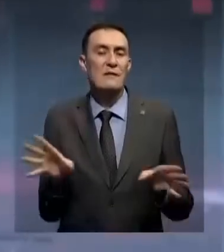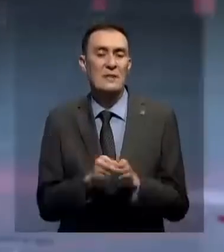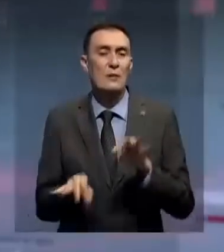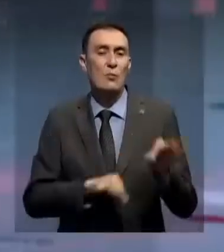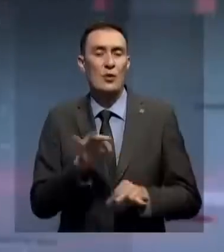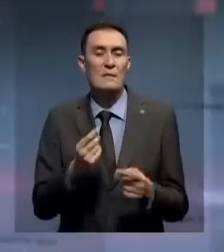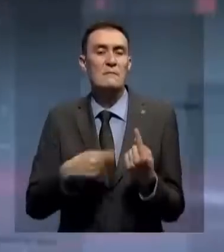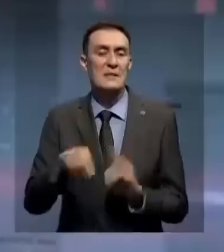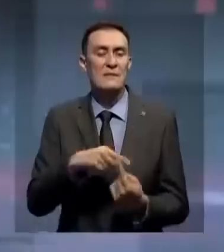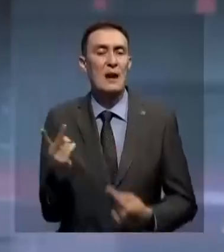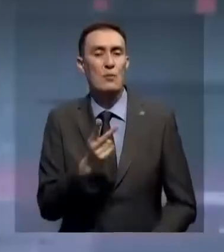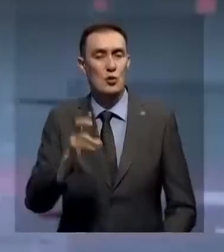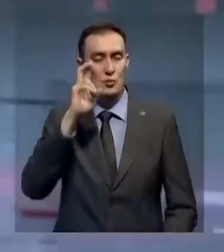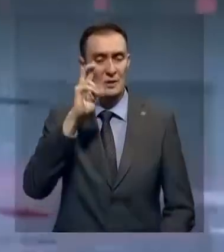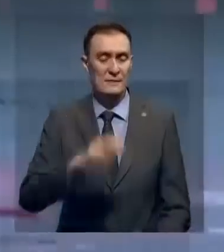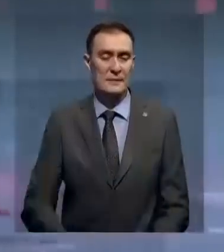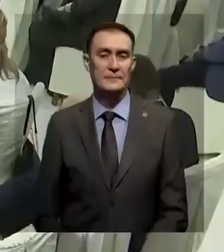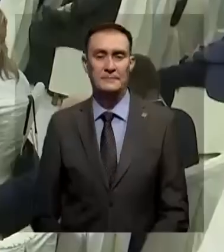совместных проектах бизнесменов двух стран.